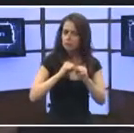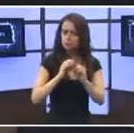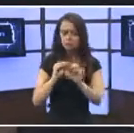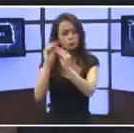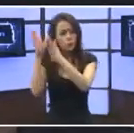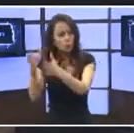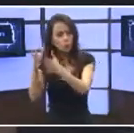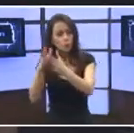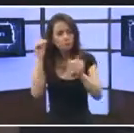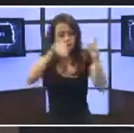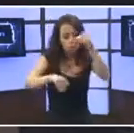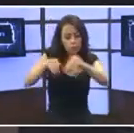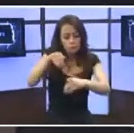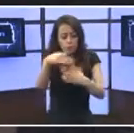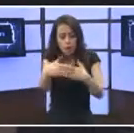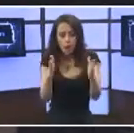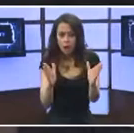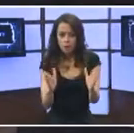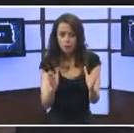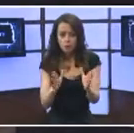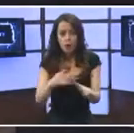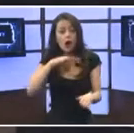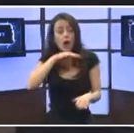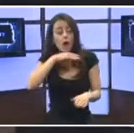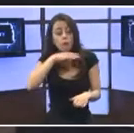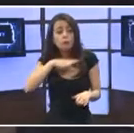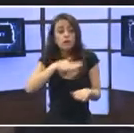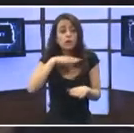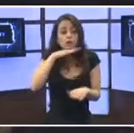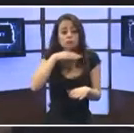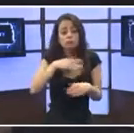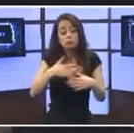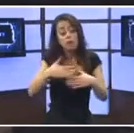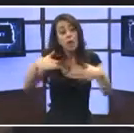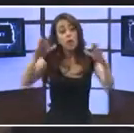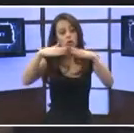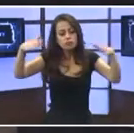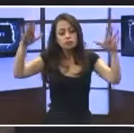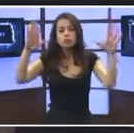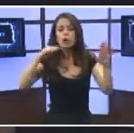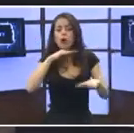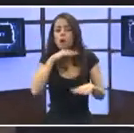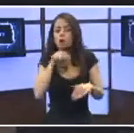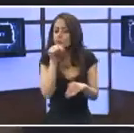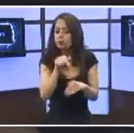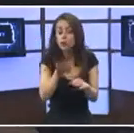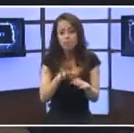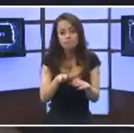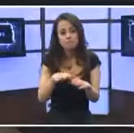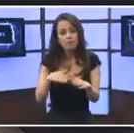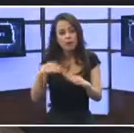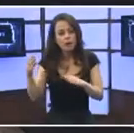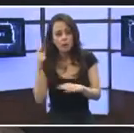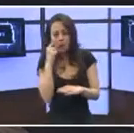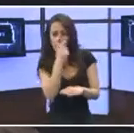büyük, Avrupa'nın en büyük rehabilitasyon havuzu bende. Her evet. türlü hidroterapinin yapılabildiği. Ve burada ayrıca amalar